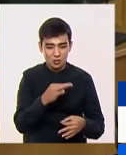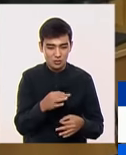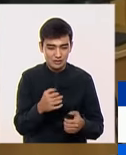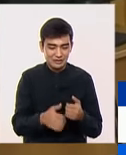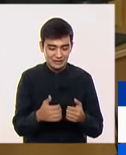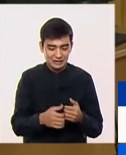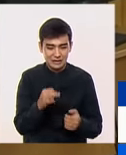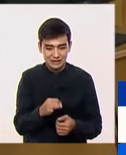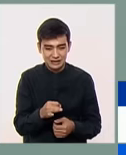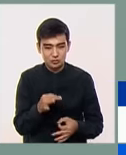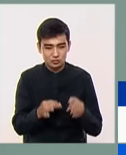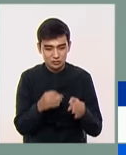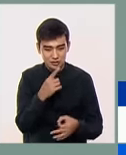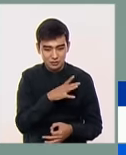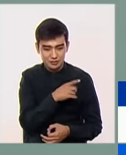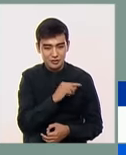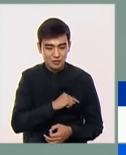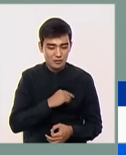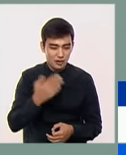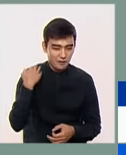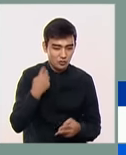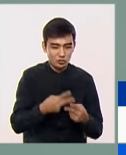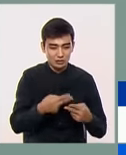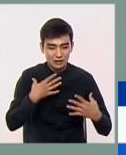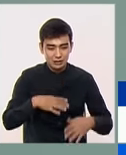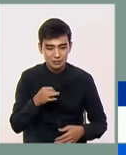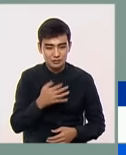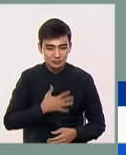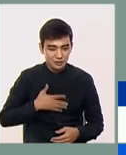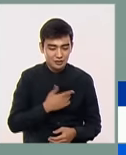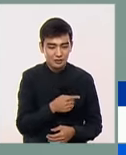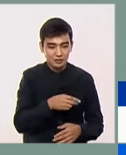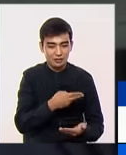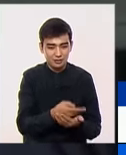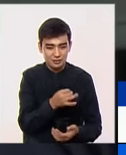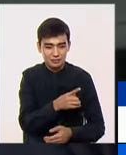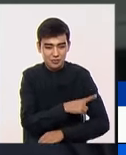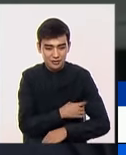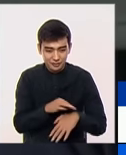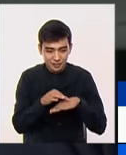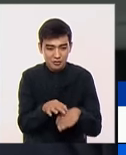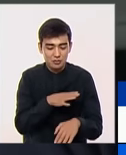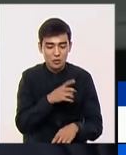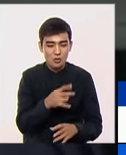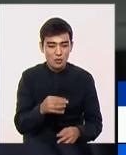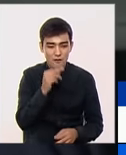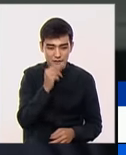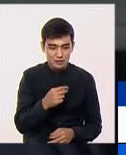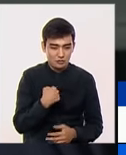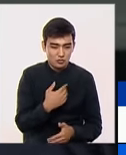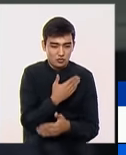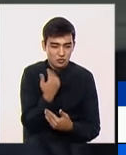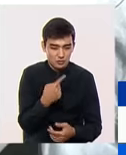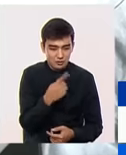статье суд учел что музыка с ранее не судим что переживал за пострадавшую и отвез ее в больницу но вину он не признал и